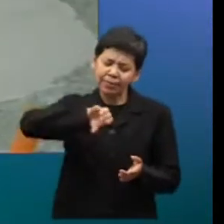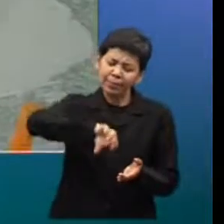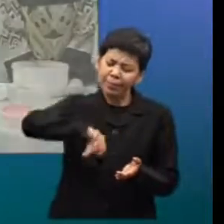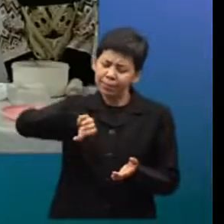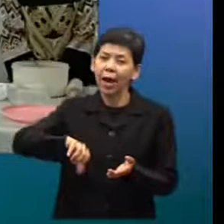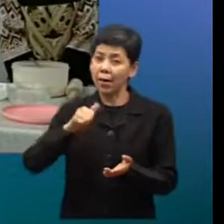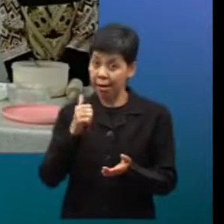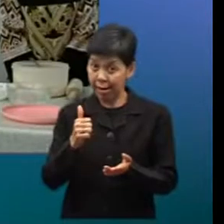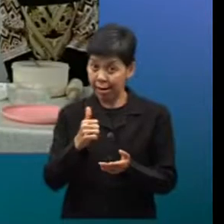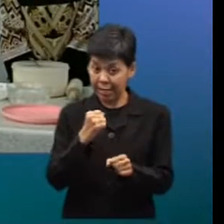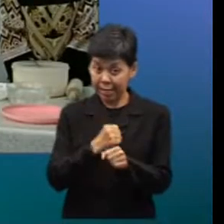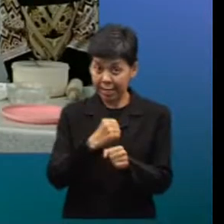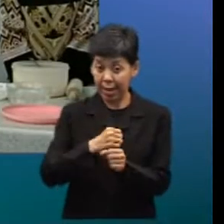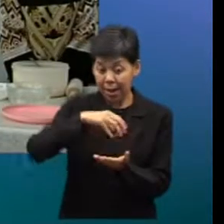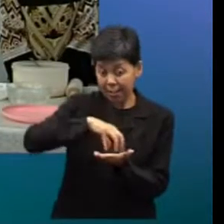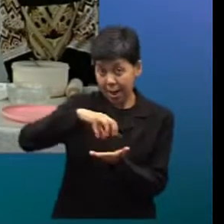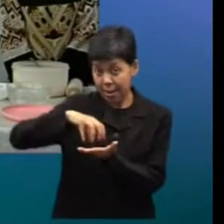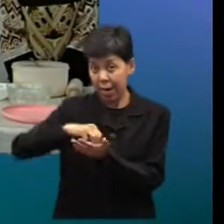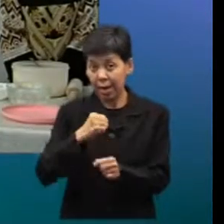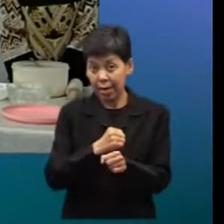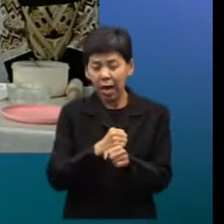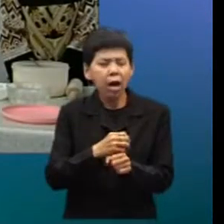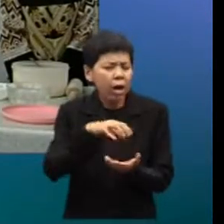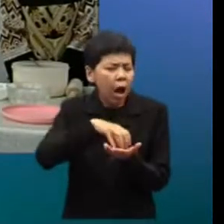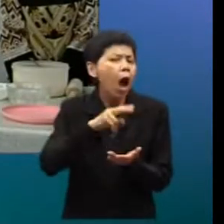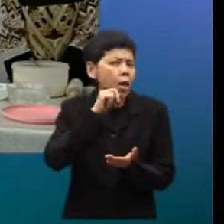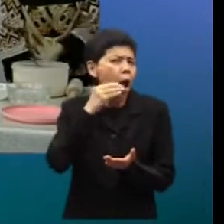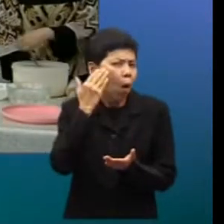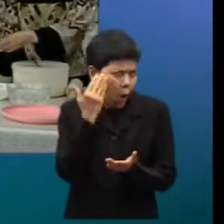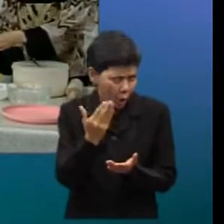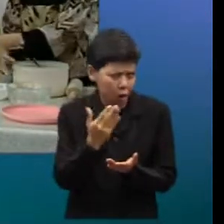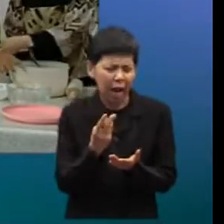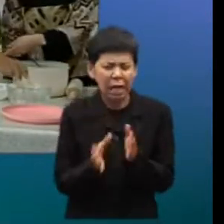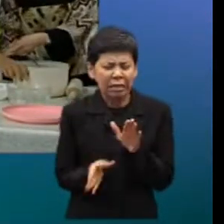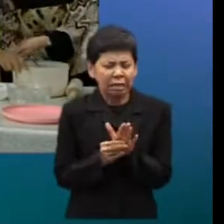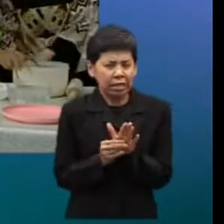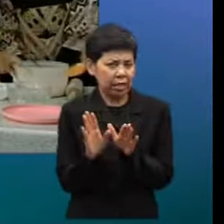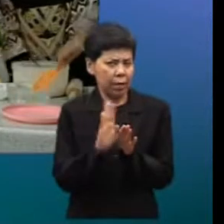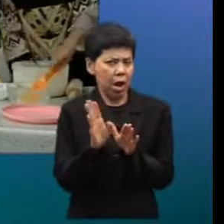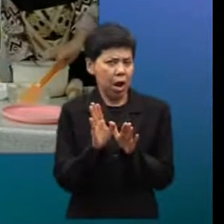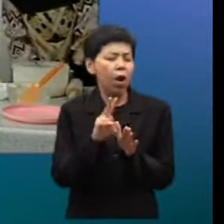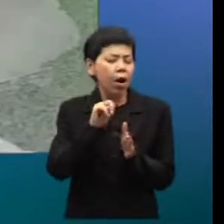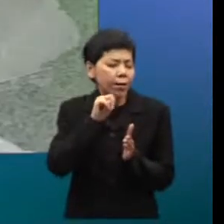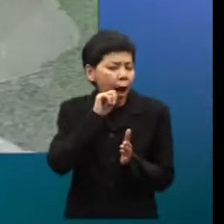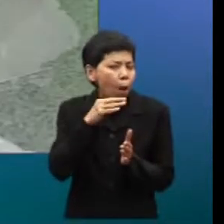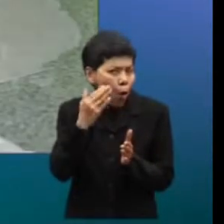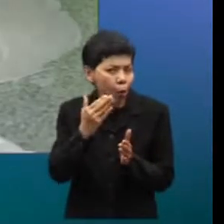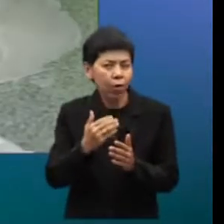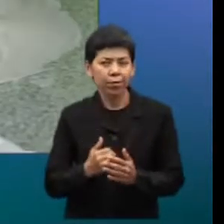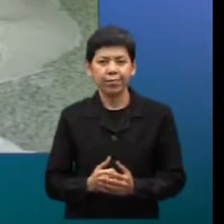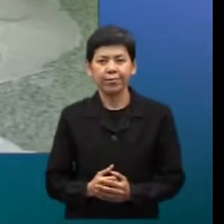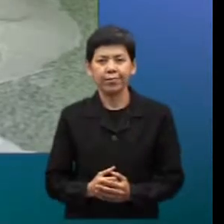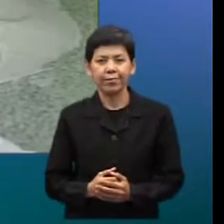ได้ก่อนจะกดพิมพ์ให้นำพิมพ์ไปชุบน้ำก่อนเพื่อกันข้าวติดพิมพ์